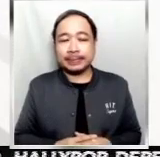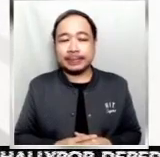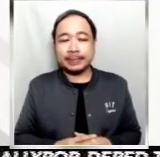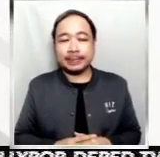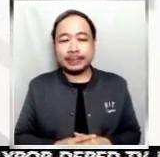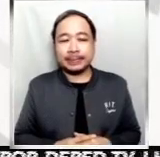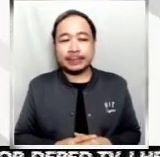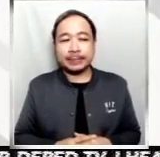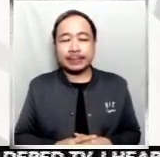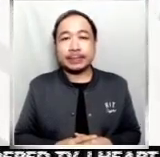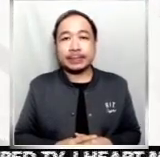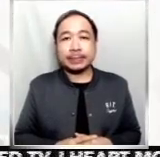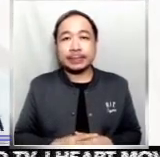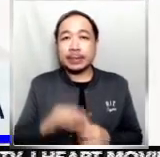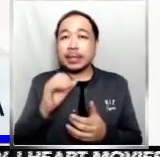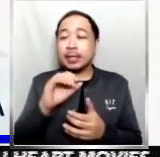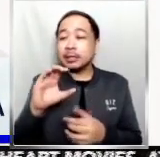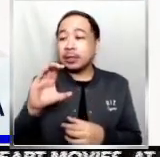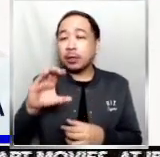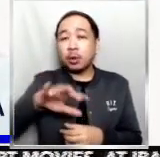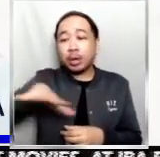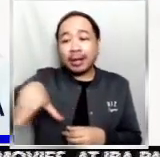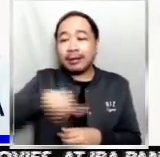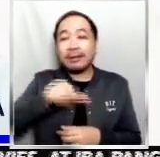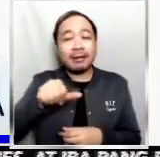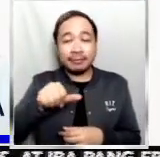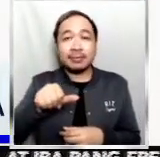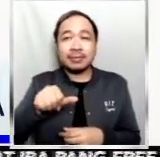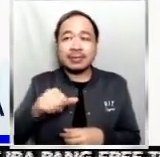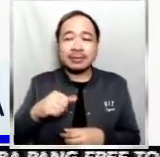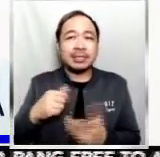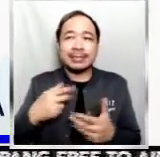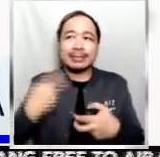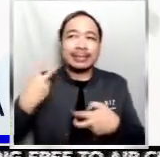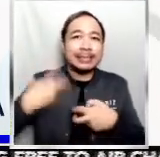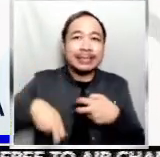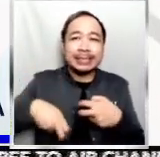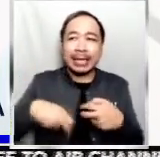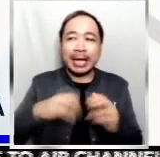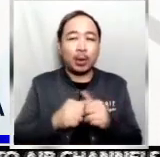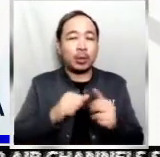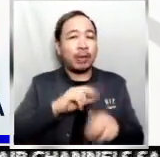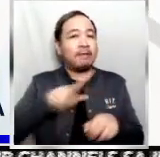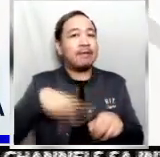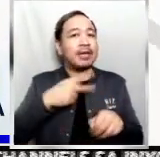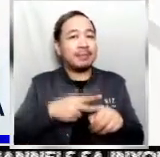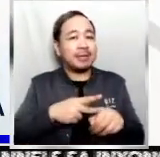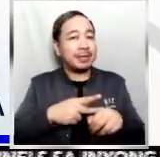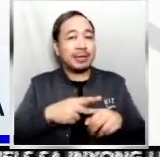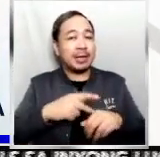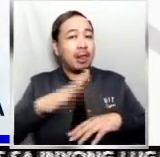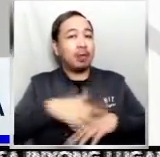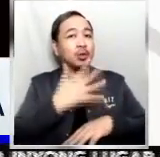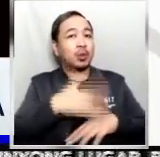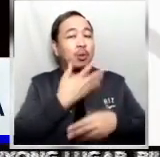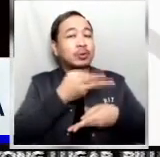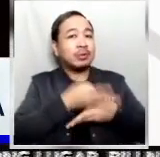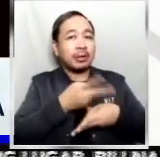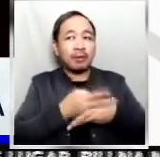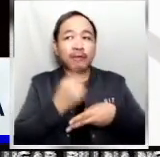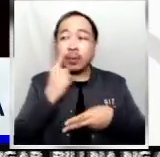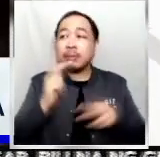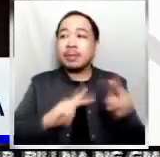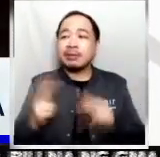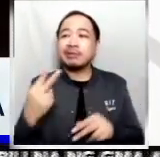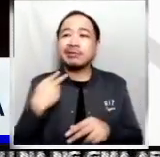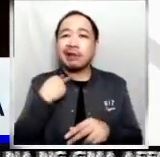Sa Santa Teresita, Cagayan, pahirapan ang pagsagip ng Philippine Coast Guard sa mga residenteng natrap sa kanilang tahanan dulot ng